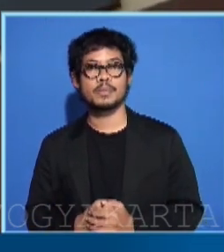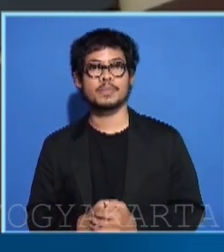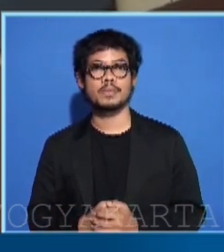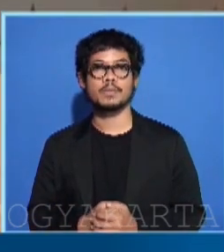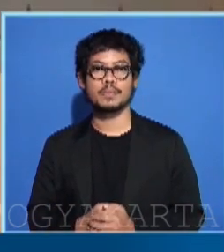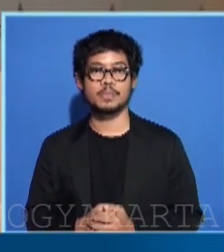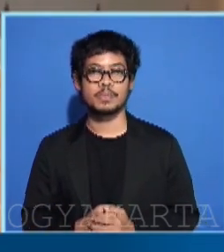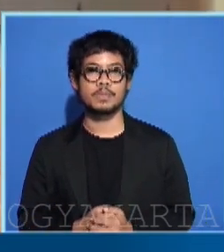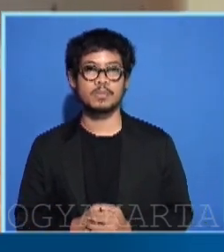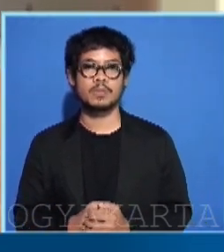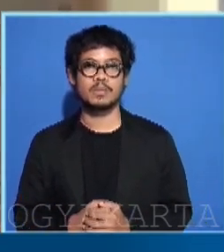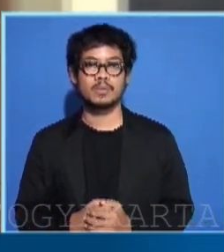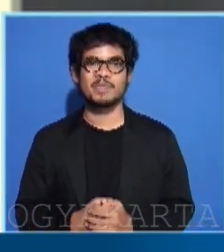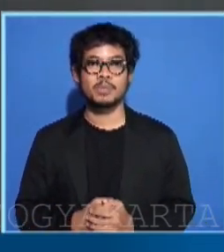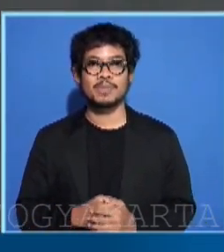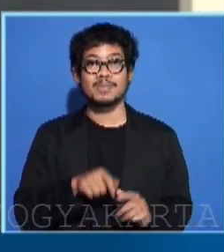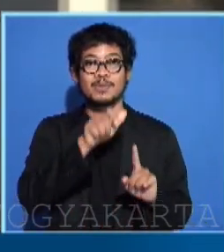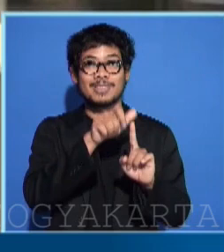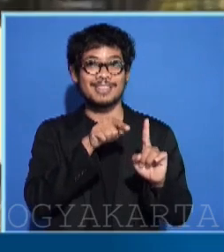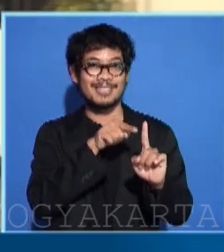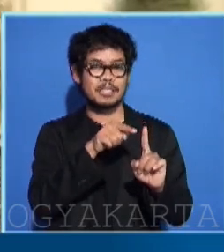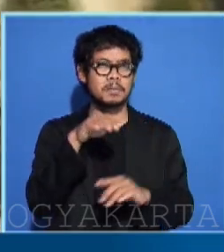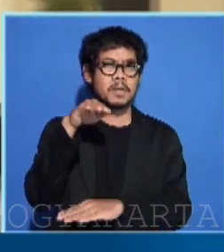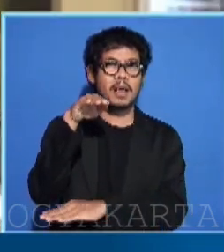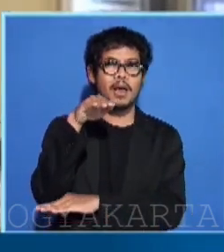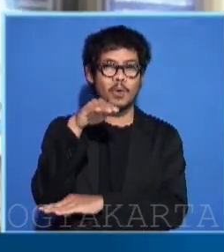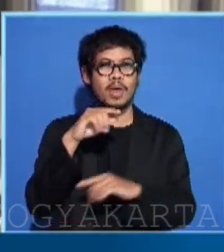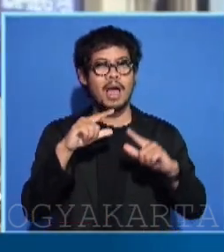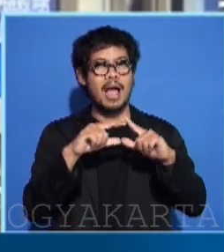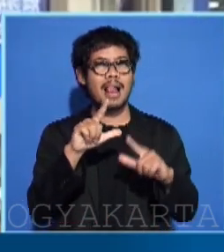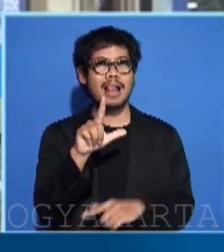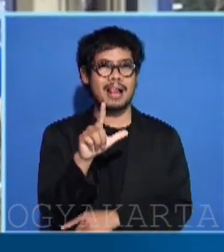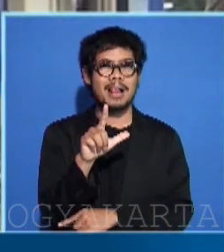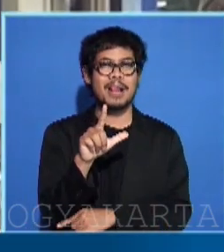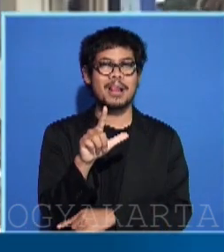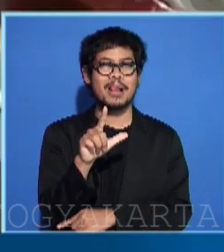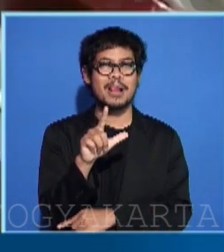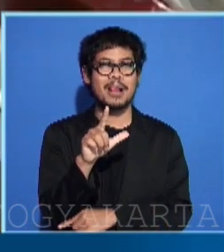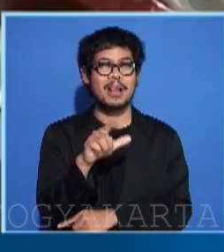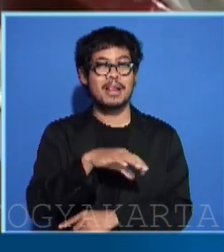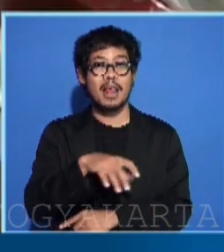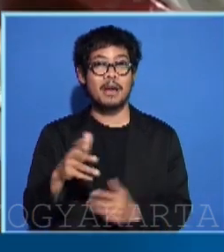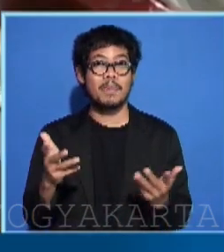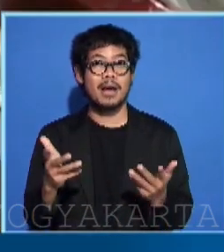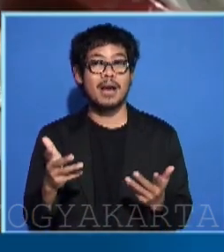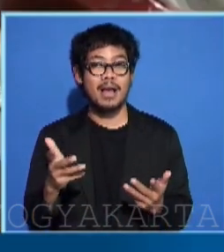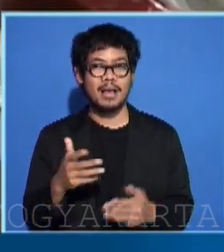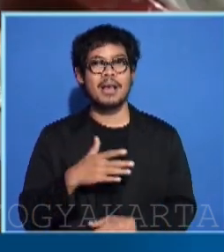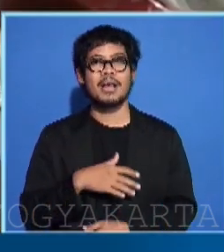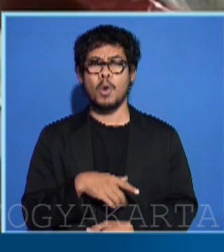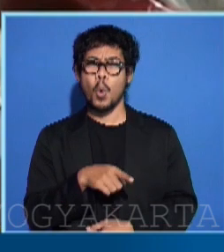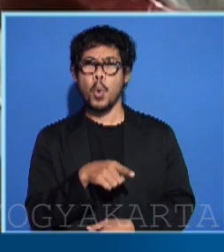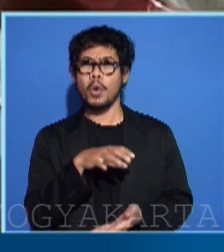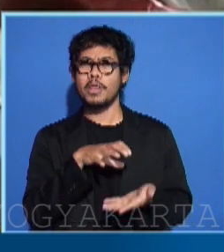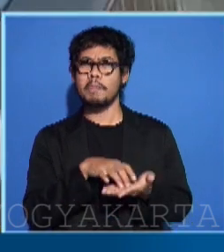Bantul pelaku berinisial Al warga asal padukan tirtonirmolo Kasihan Bantul yang tinggal di Melati Sleman harus